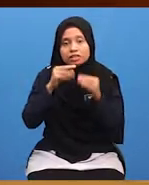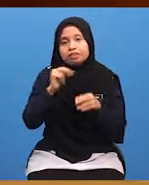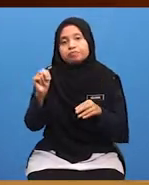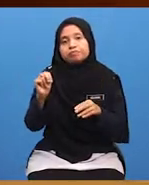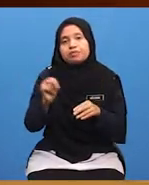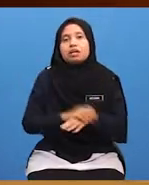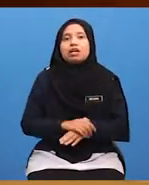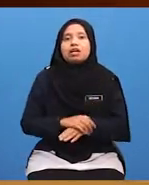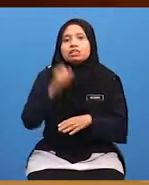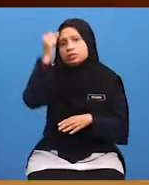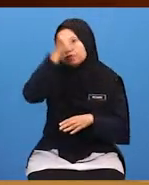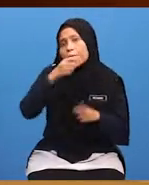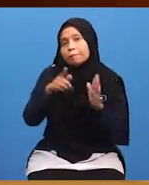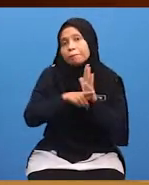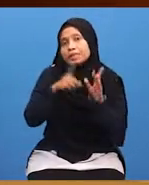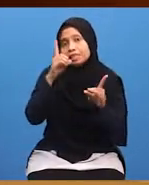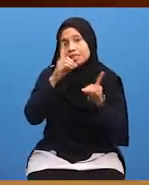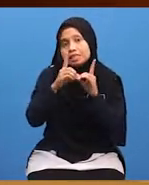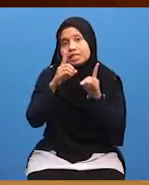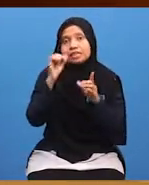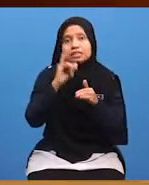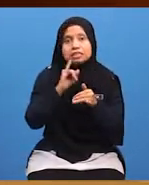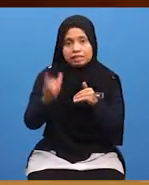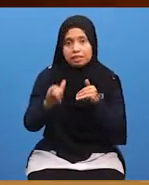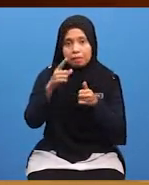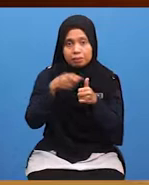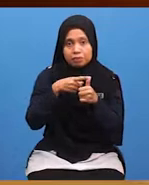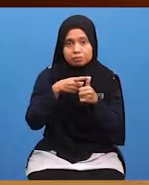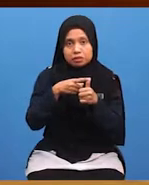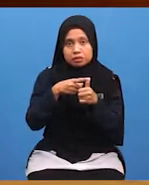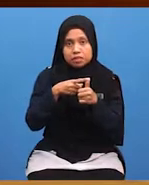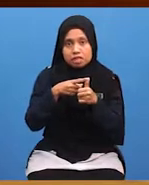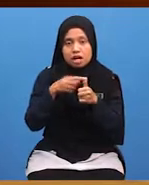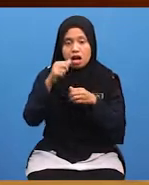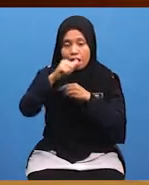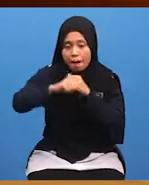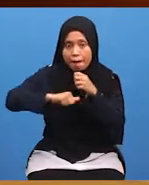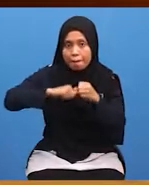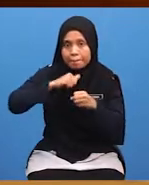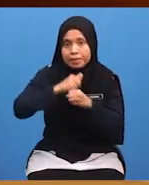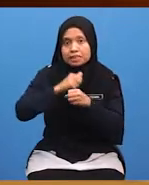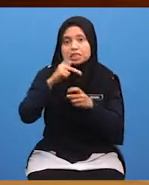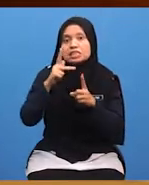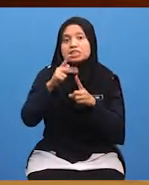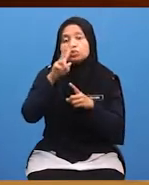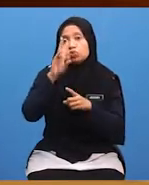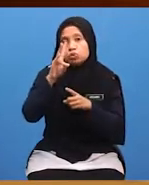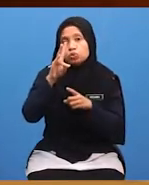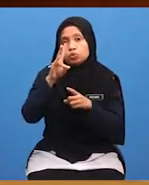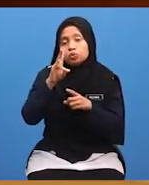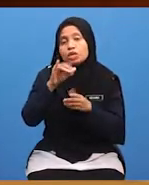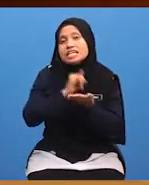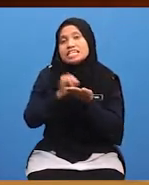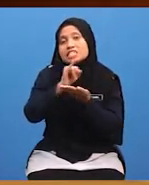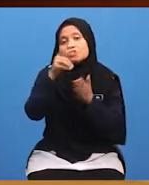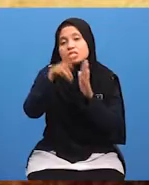Ciri pendidikan Islam yang pertama pada zaman Bani Umayyah abad ke-7 hingga 8 Masihi ialah